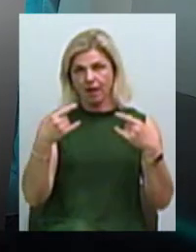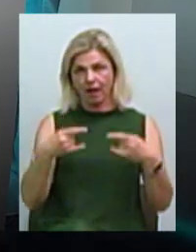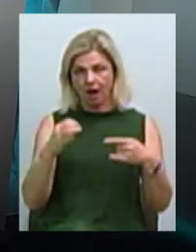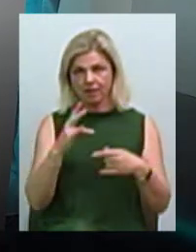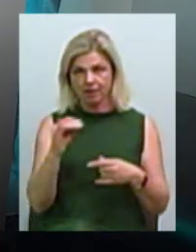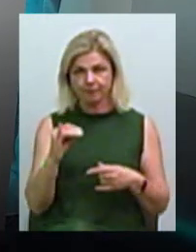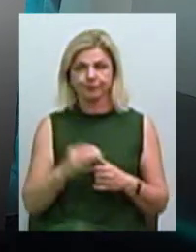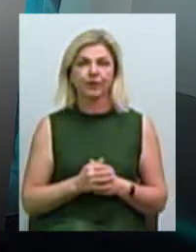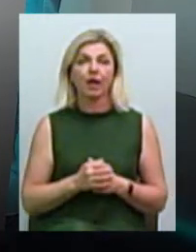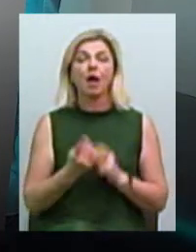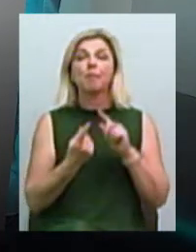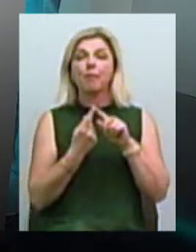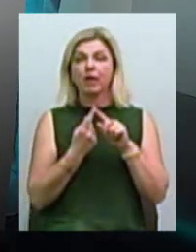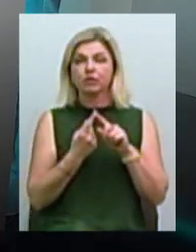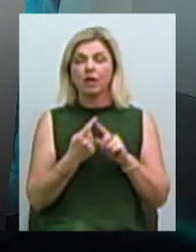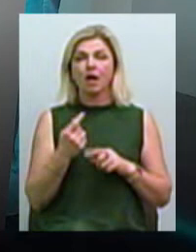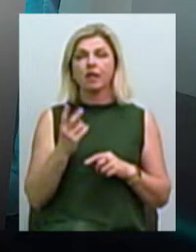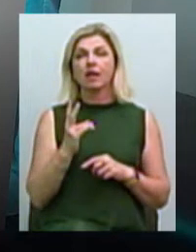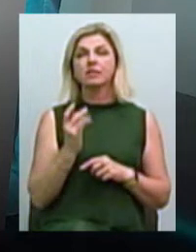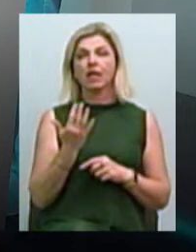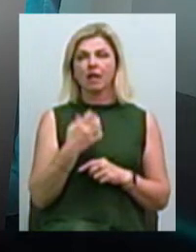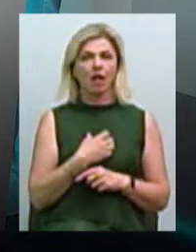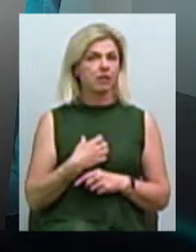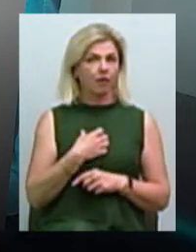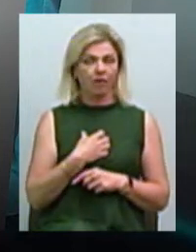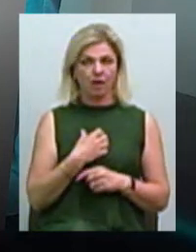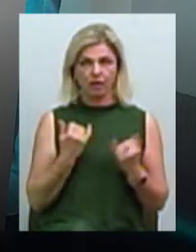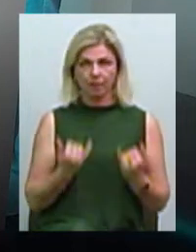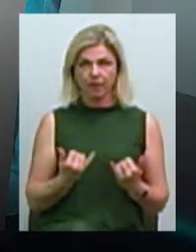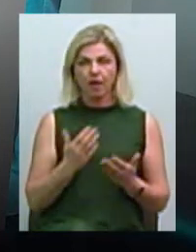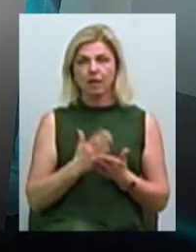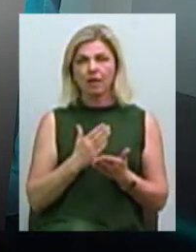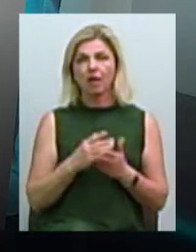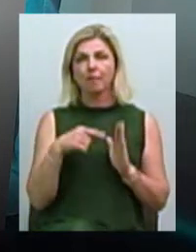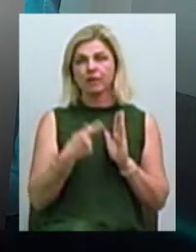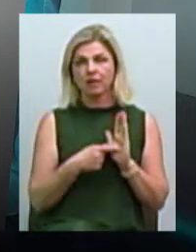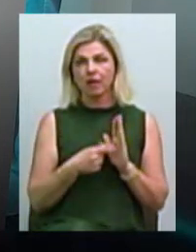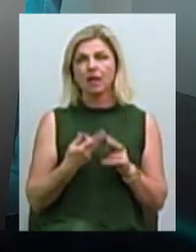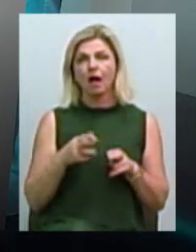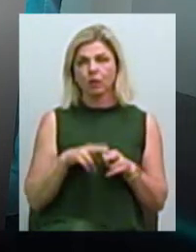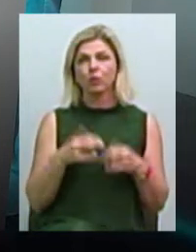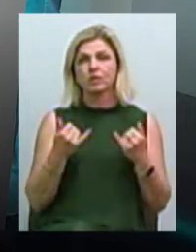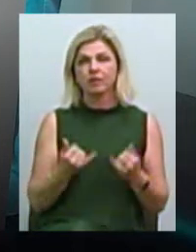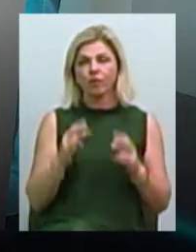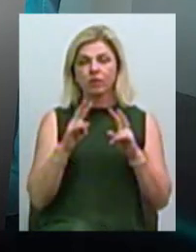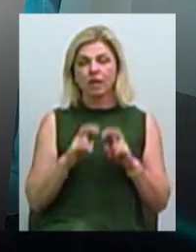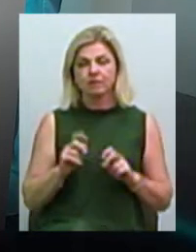76-92-33. Андрію, ну, по-перше, наскільки нагальними, актуальними є питання, які сьогодні були винесені на сесію?